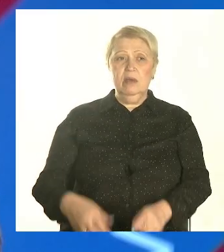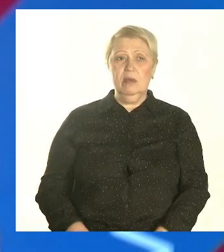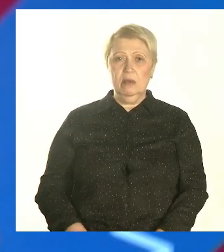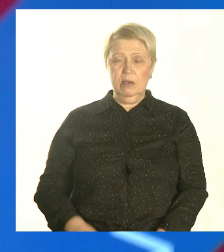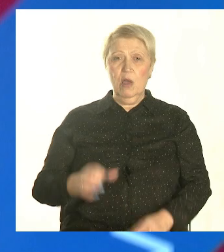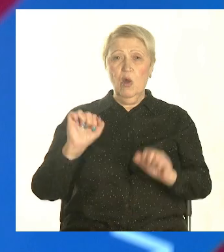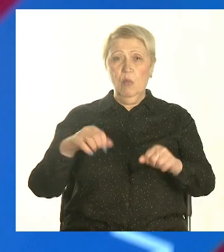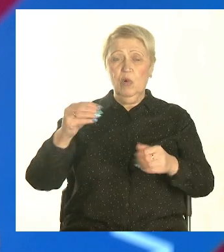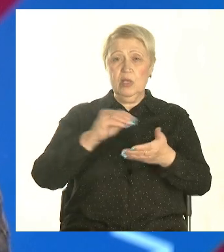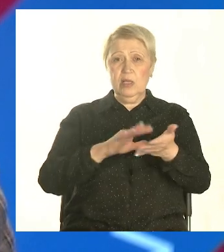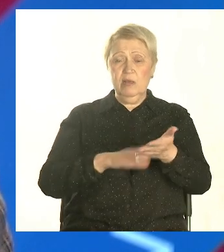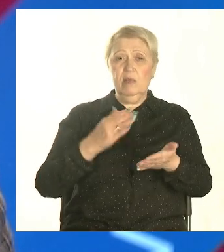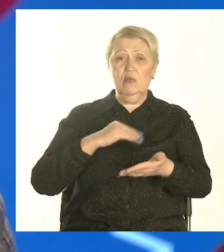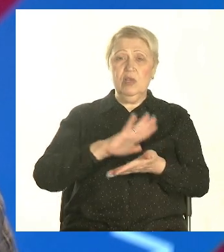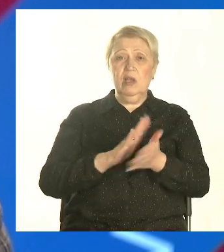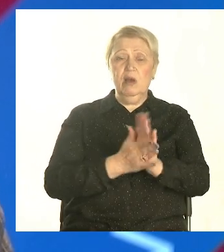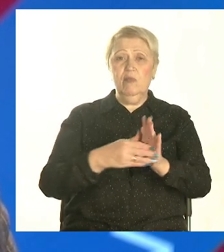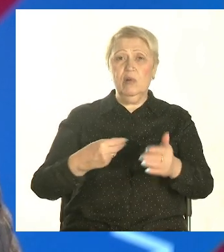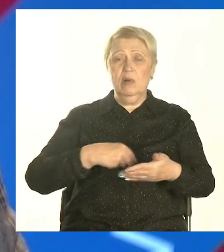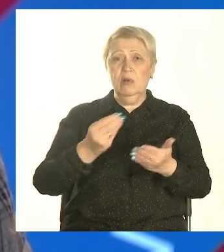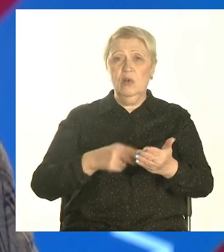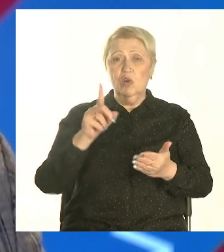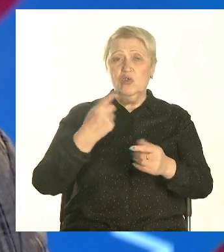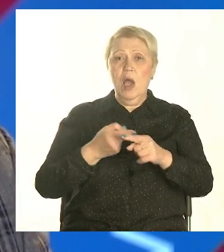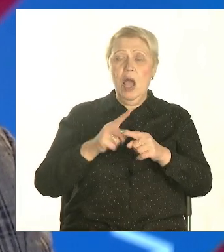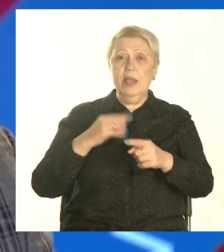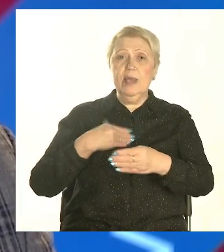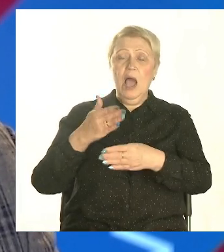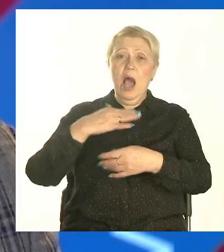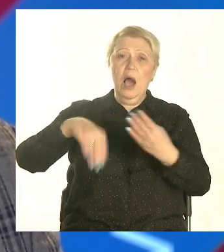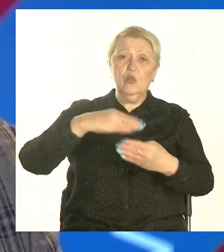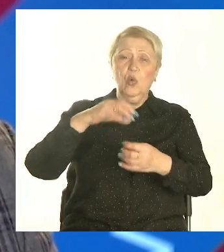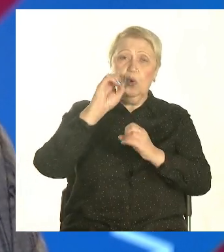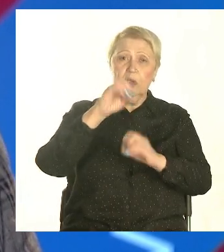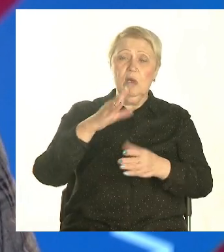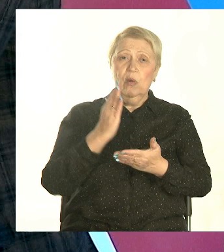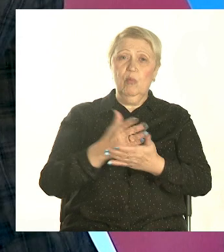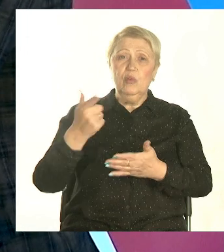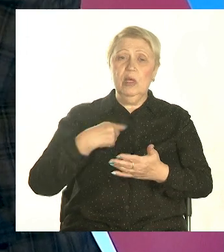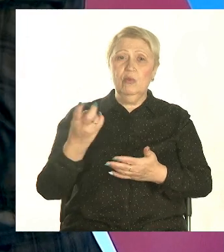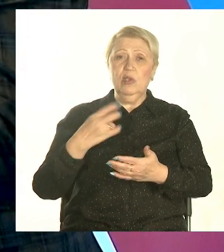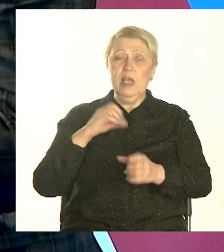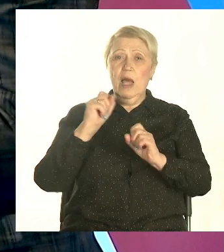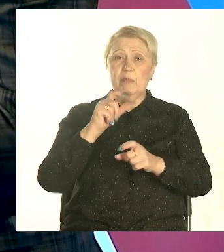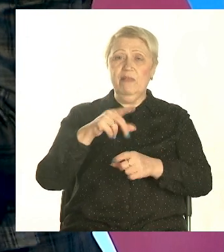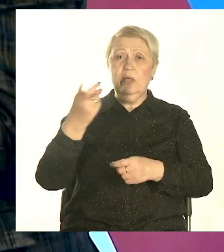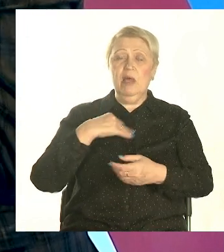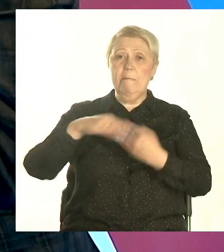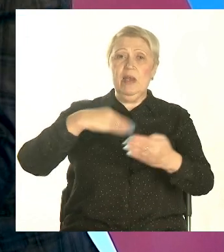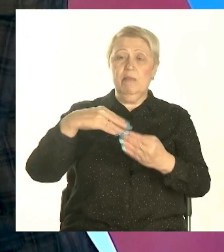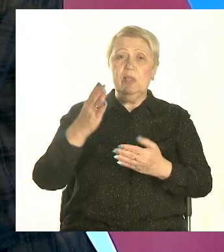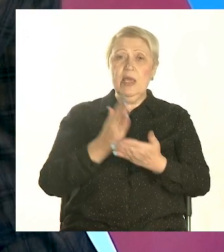нужно зарегистрировать договор о том, что эти отходы, раздельно собранные, были отправлены на переработку в компанию, у которой